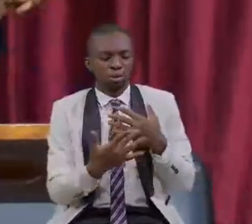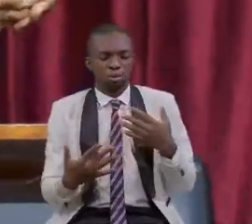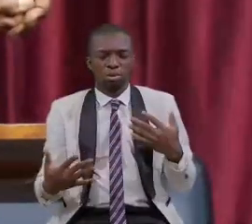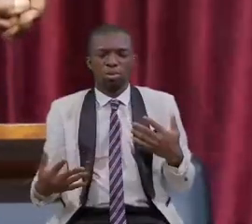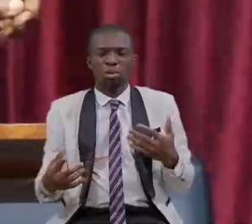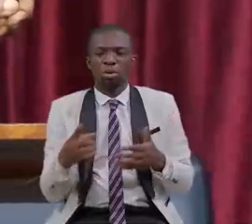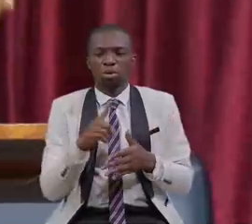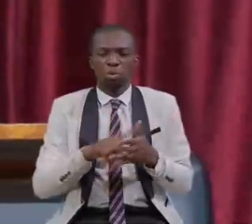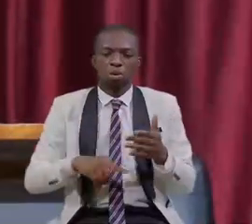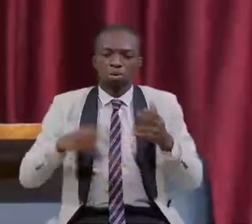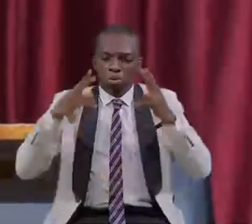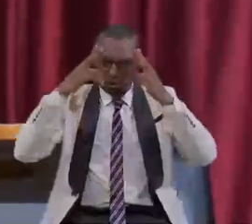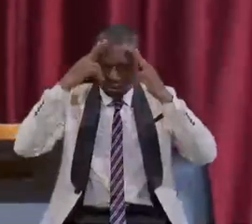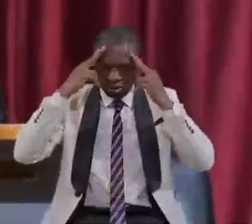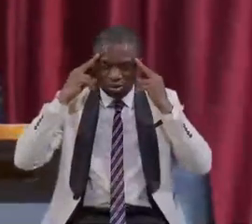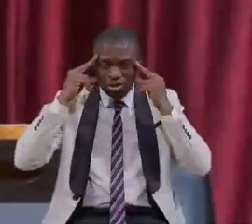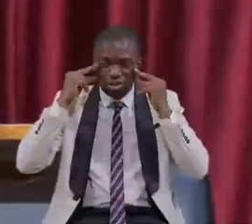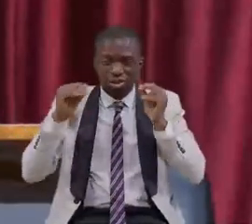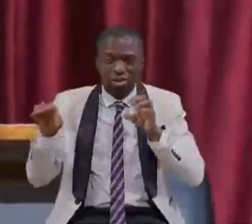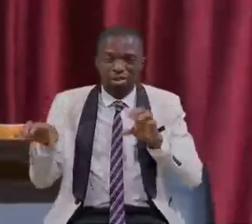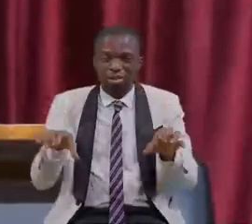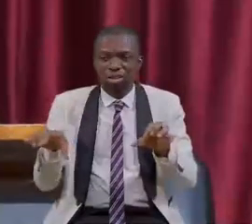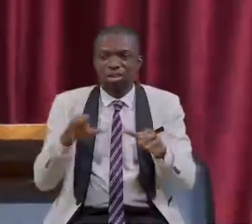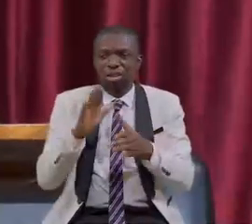Ce que Moïse a fait par le bâton,